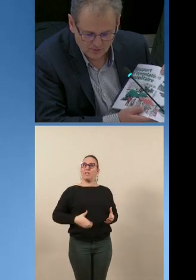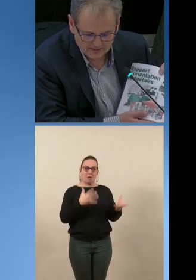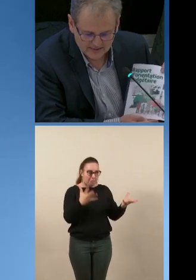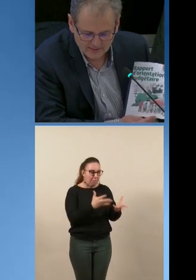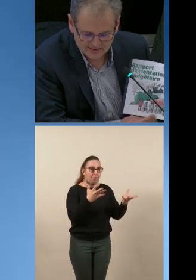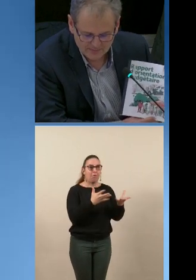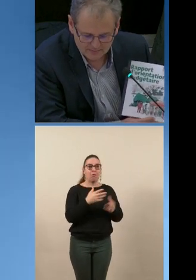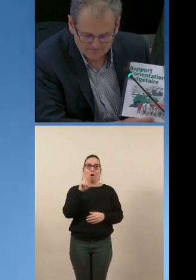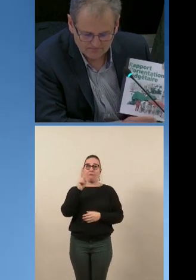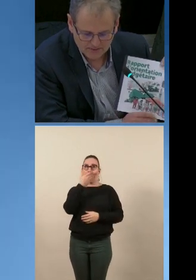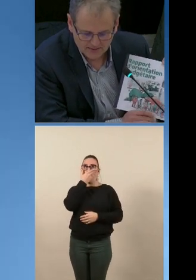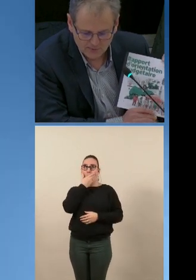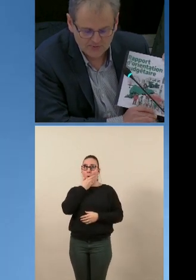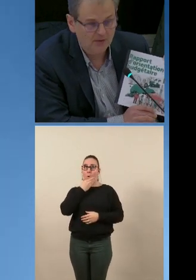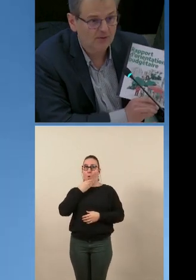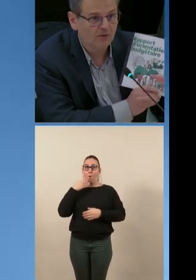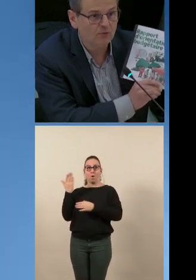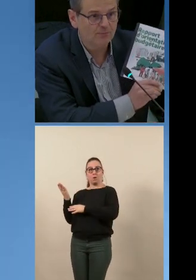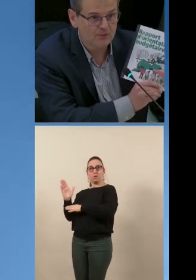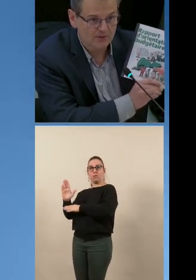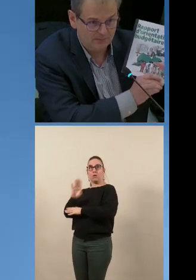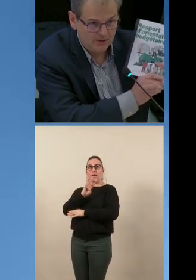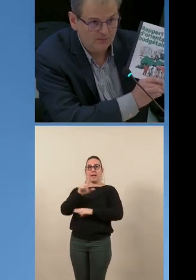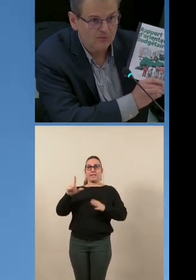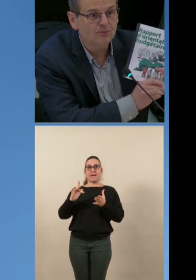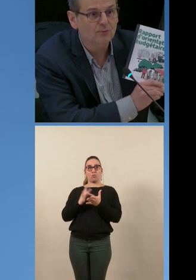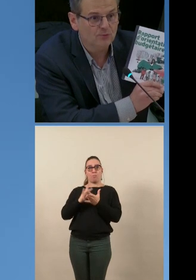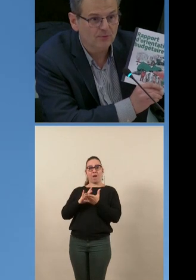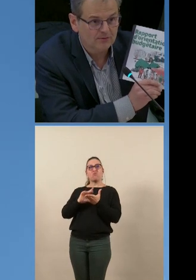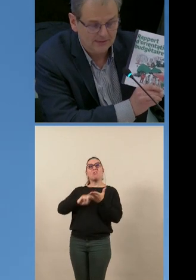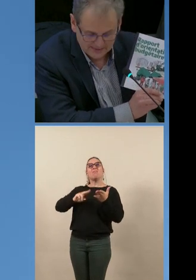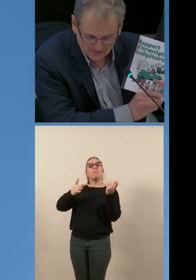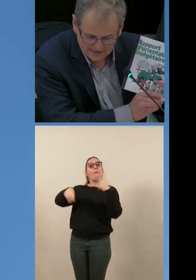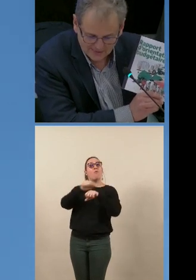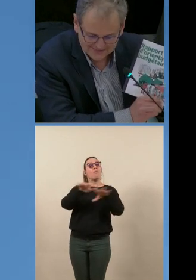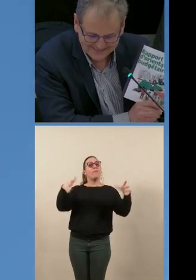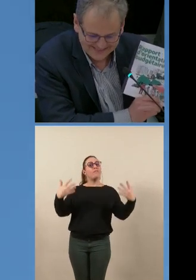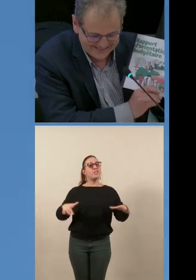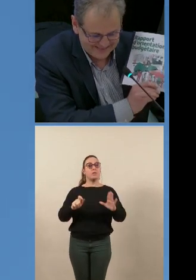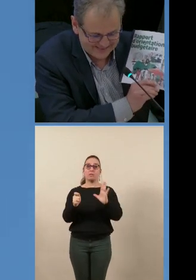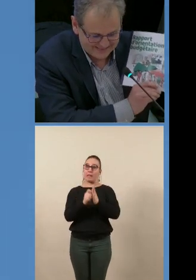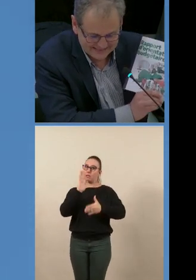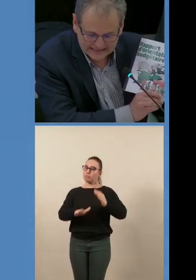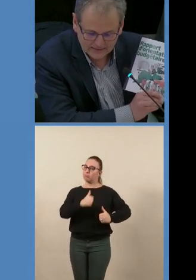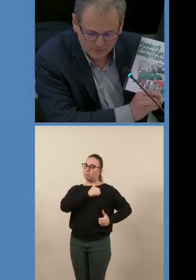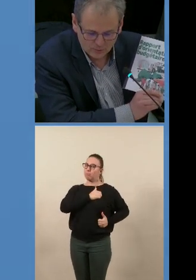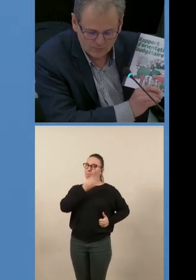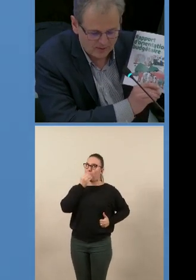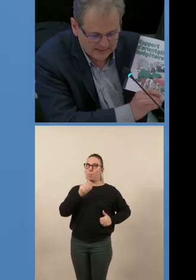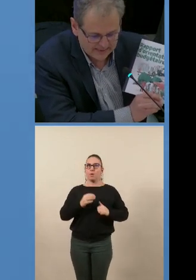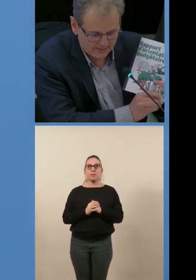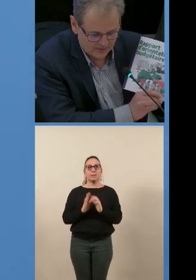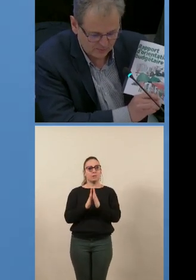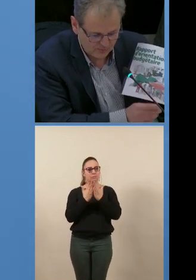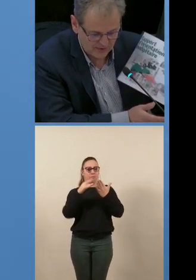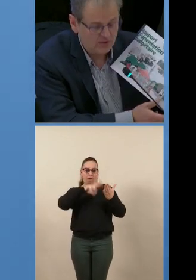document un très bel aspect illustré de 42 pages vous avez bien eu le le document dans les temps un document